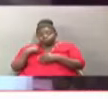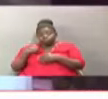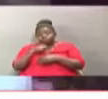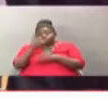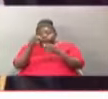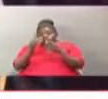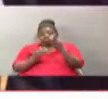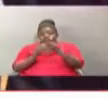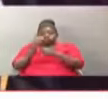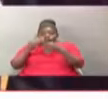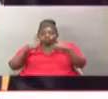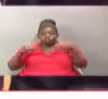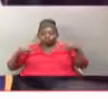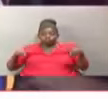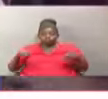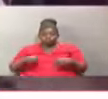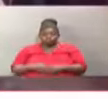mu ssekukkolo.